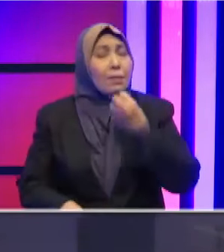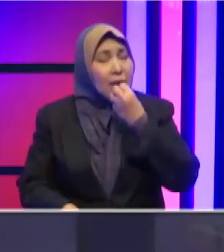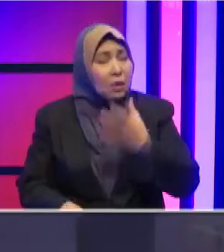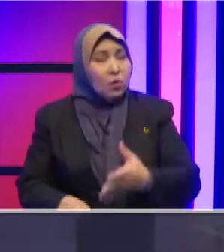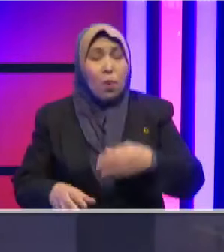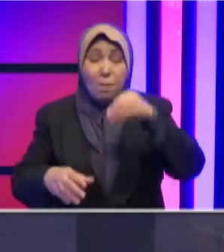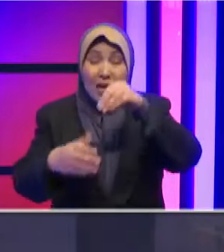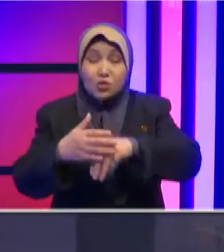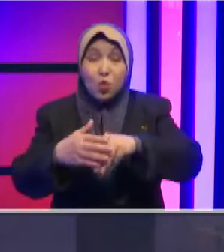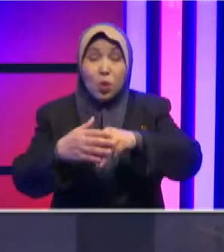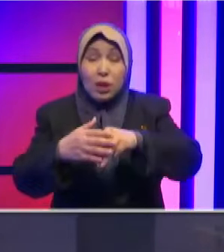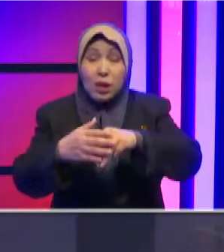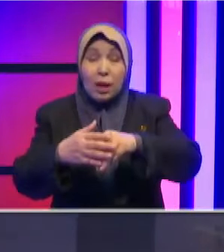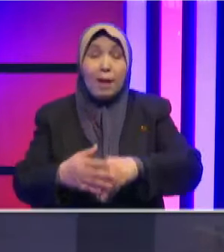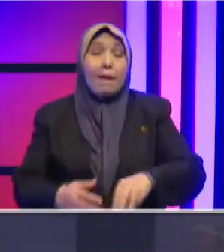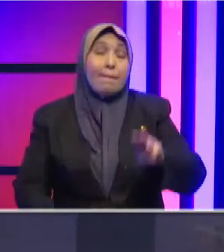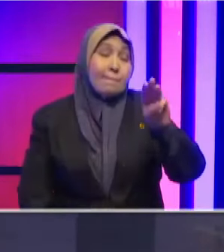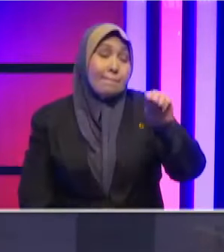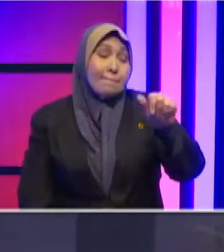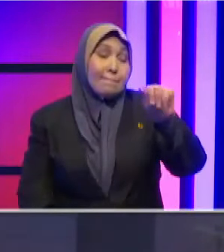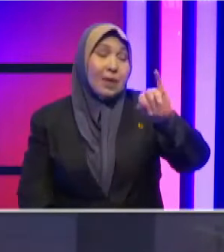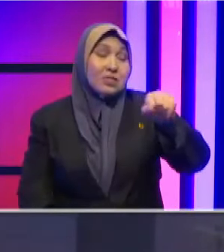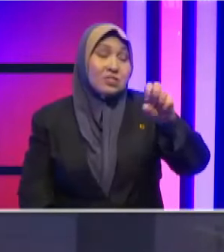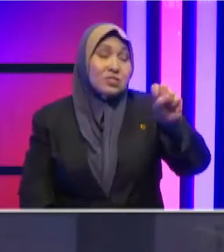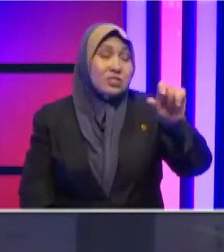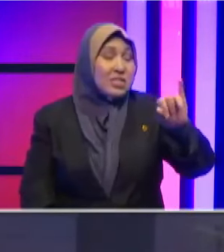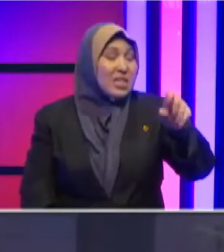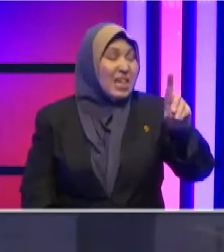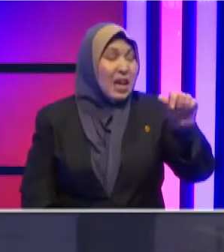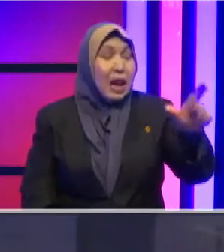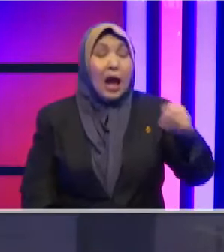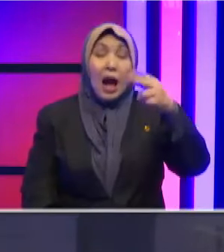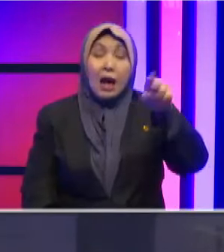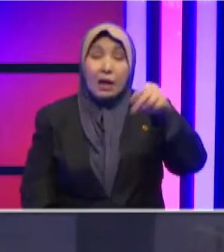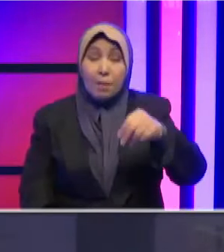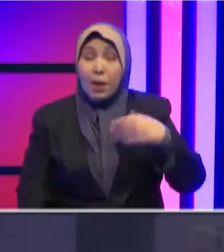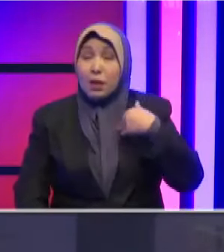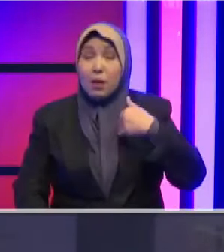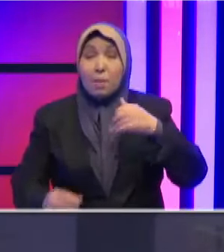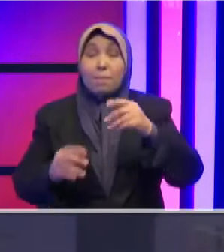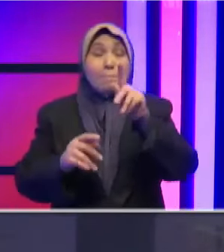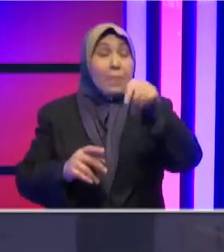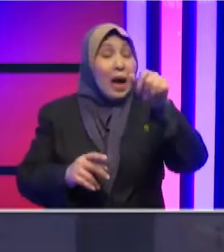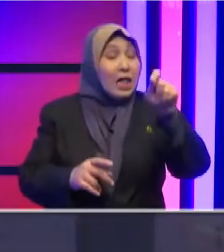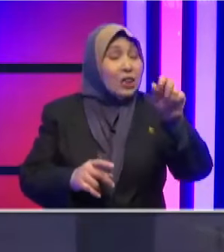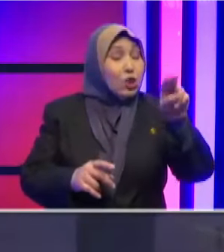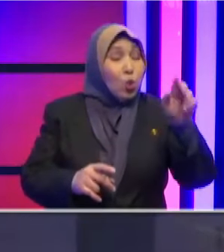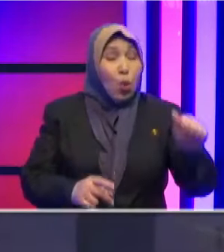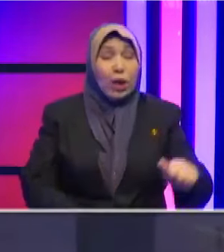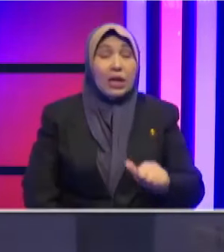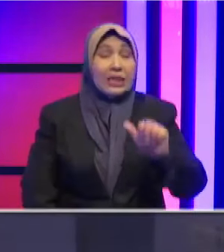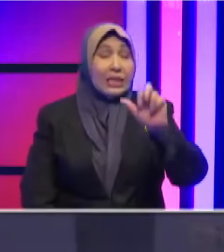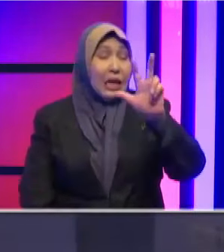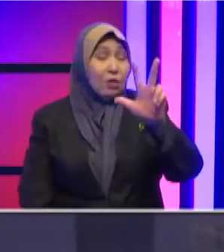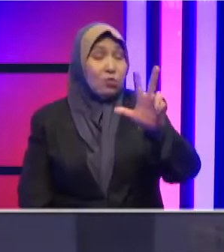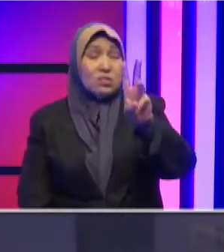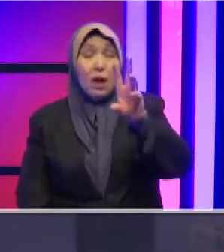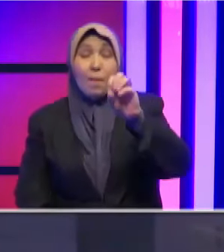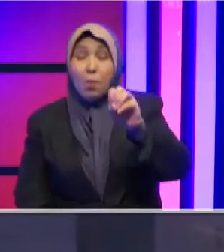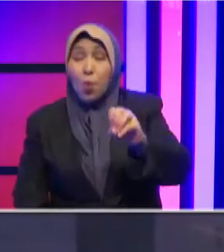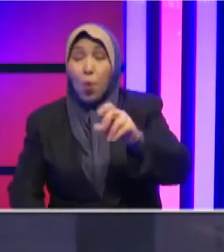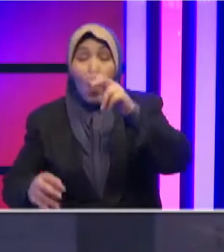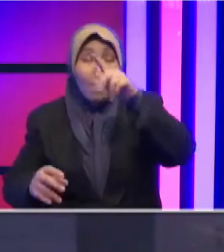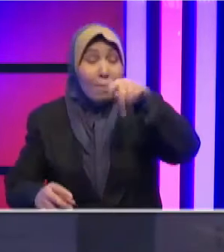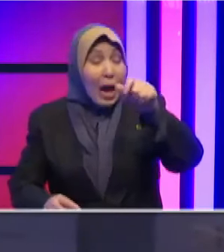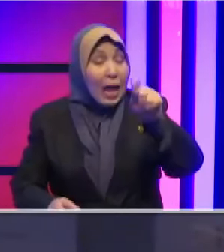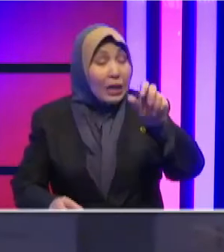Masjidil Haram pada ketika itu patung berhala sebanyak 360 patung Kemudian datang